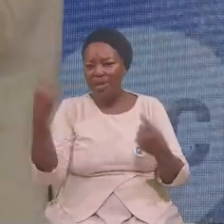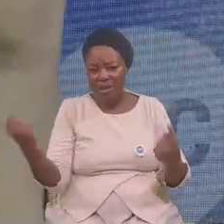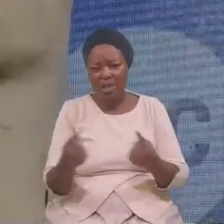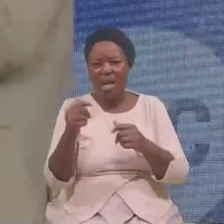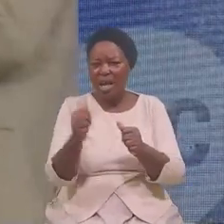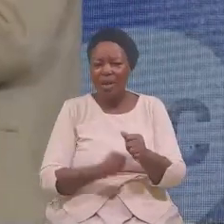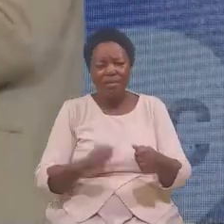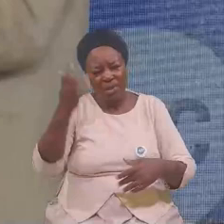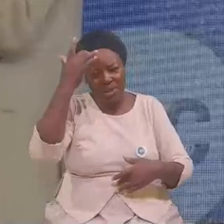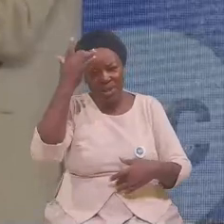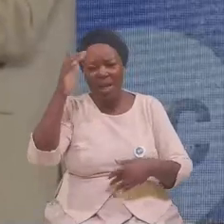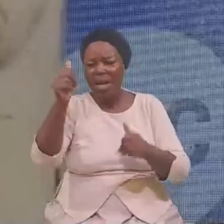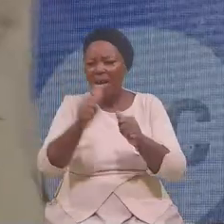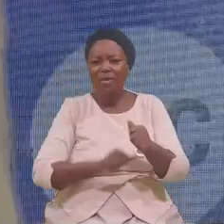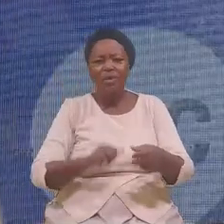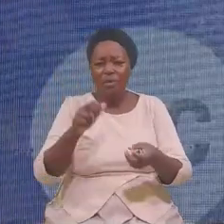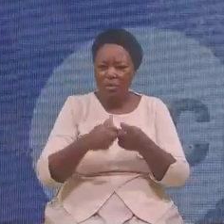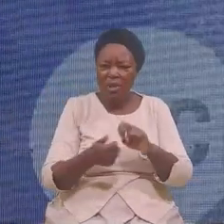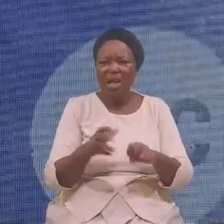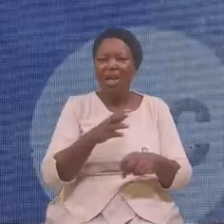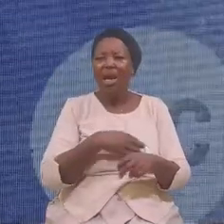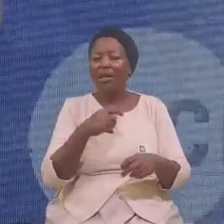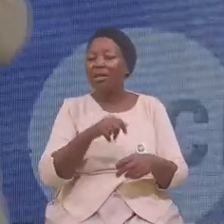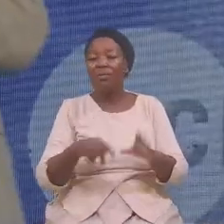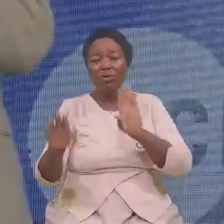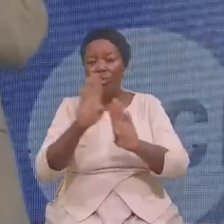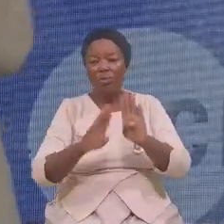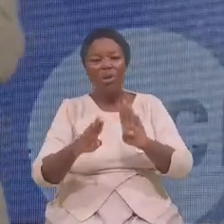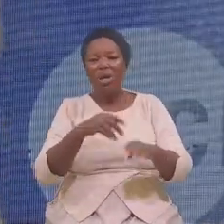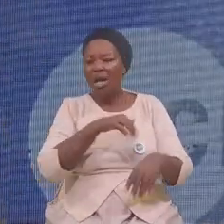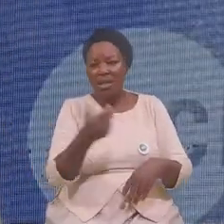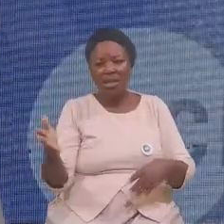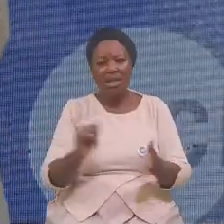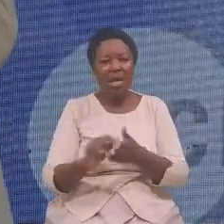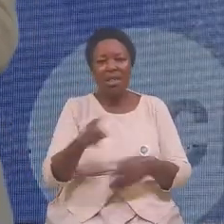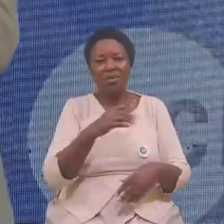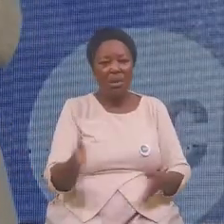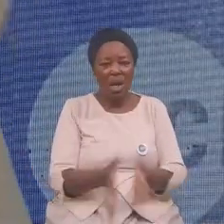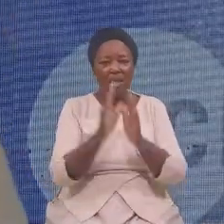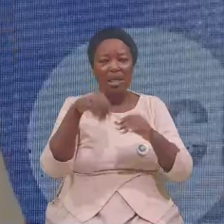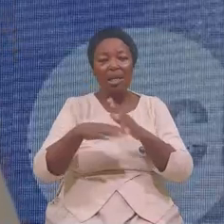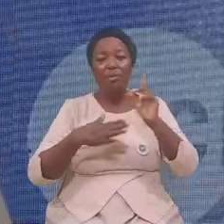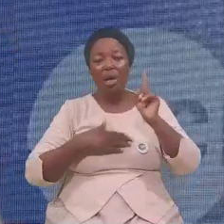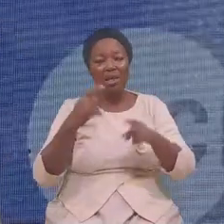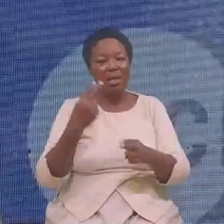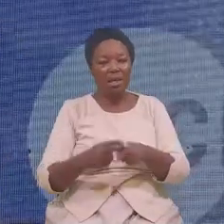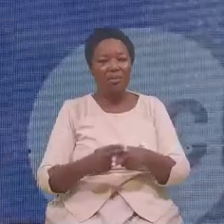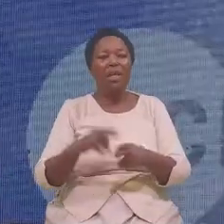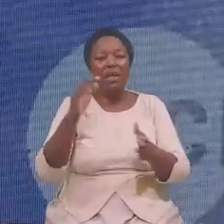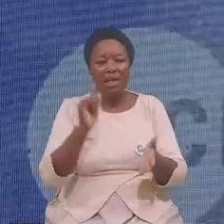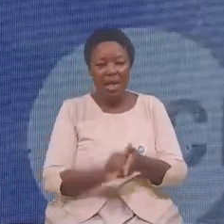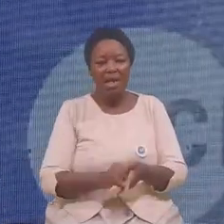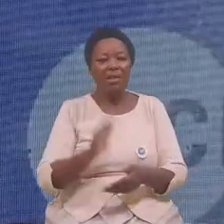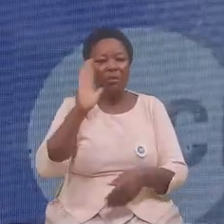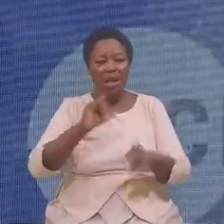maladie, toute infirmité. Tout ce que vous demanderez en mon nom, je le